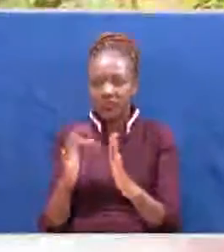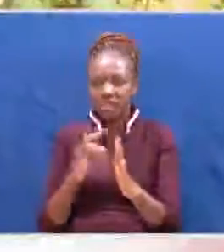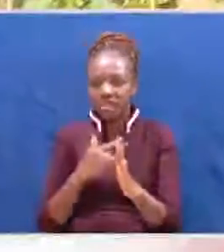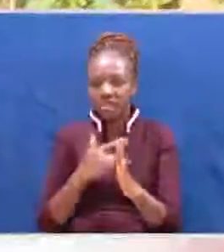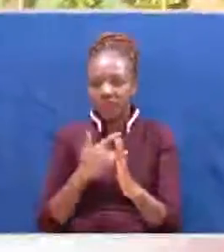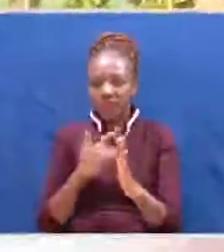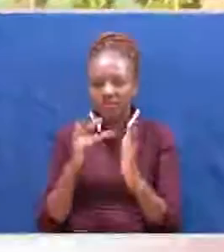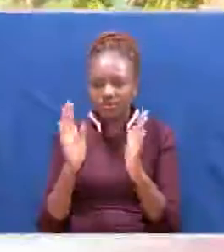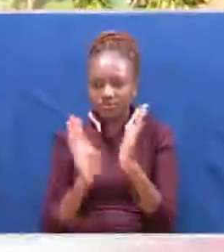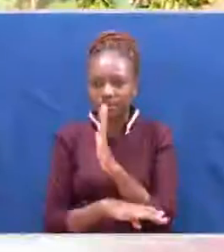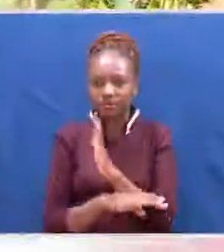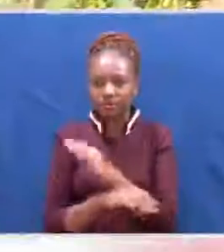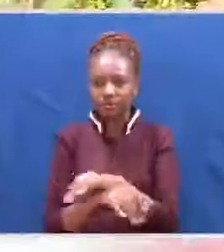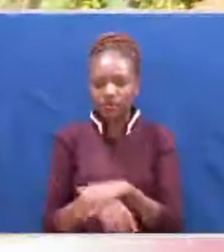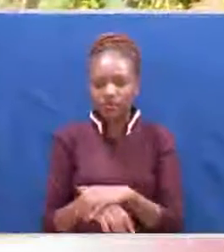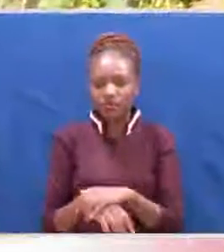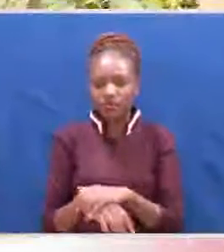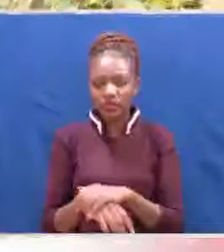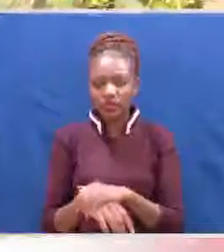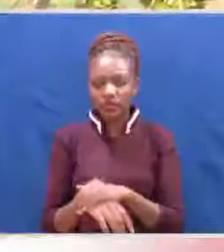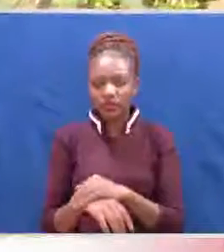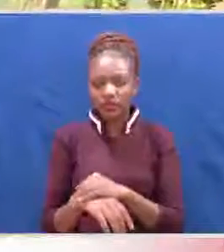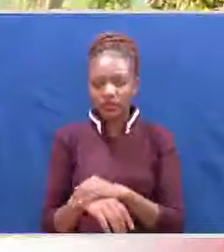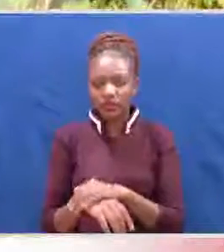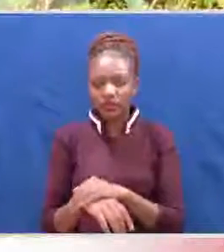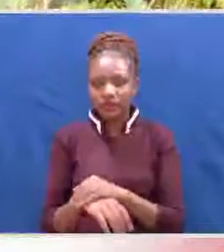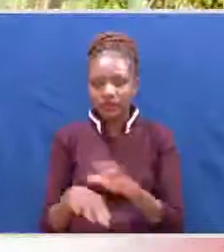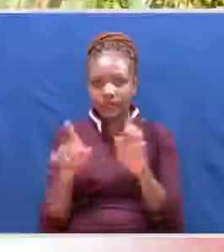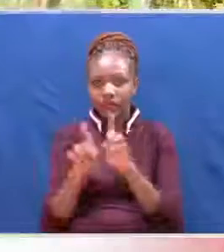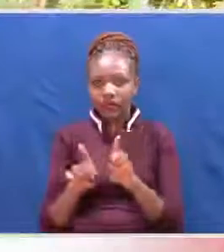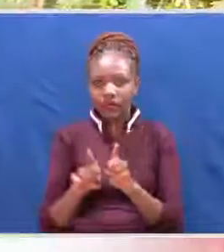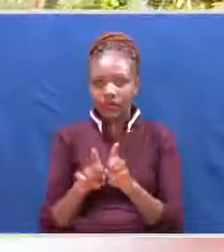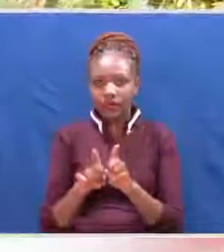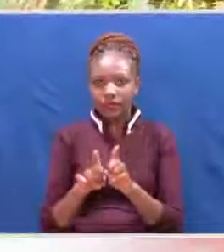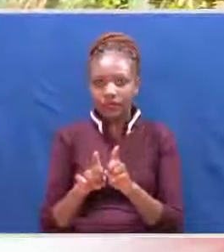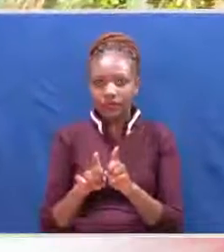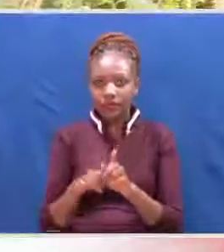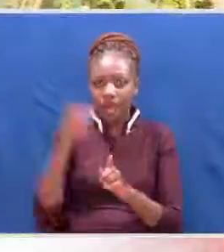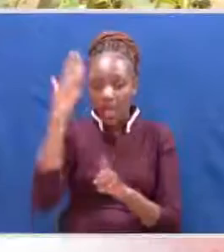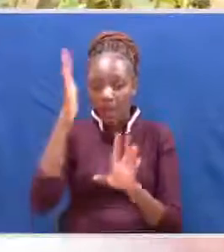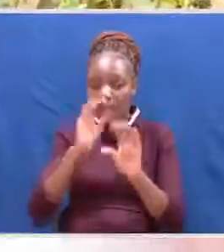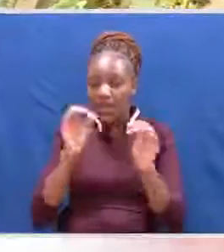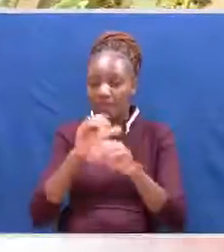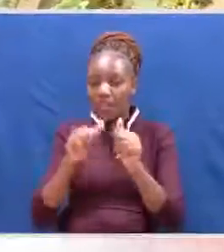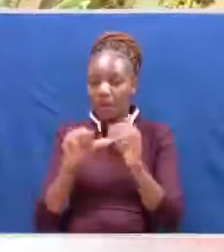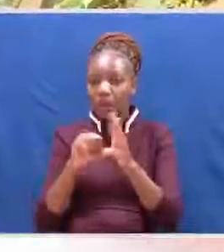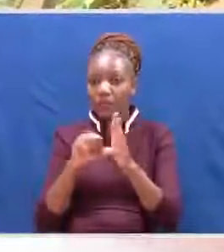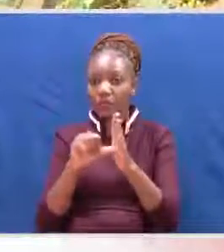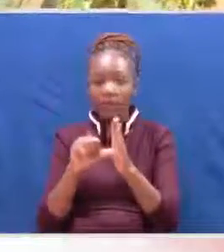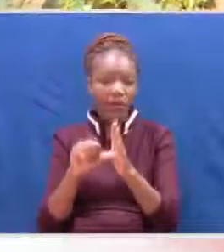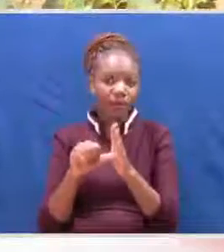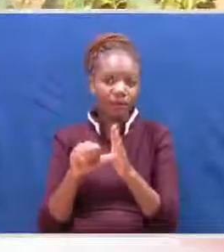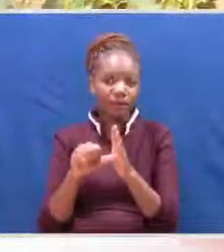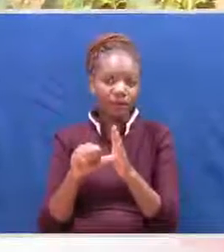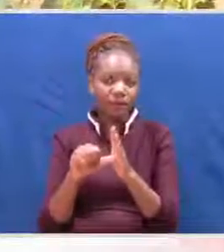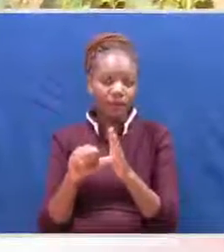lengthy spell on the medical beds. And unknown to him, the expenses would be onto him, his employer, all